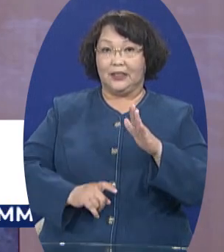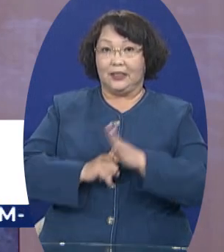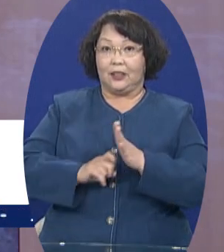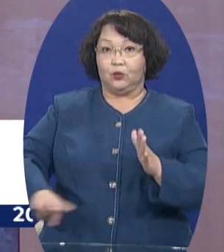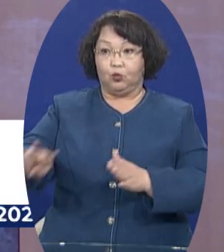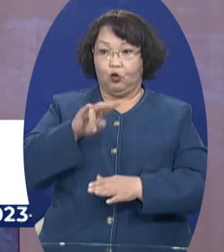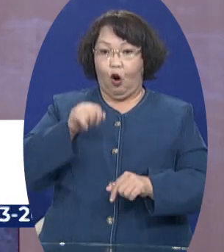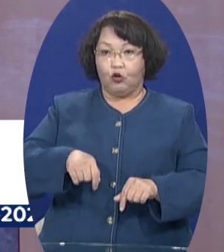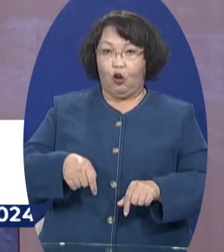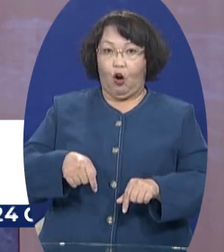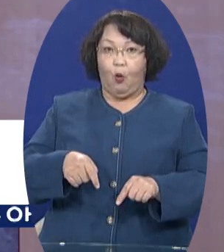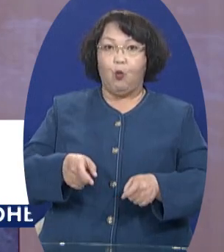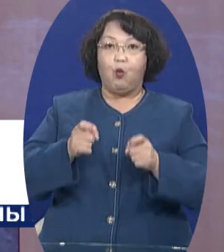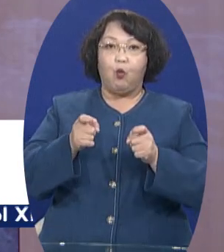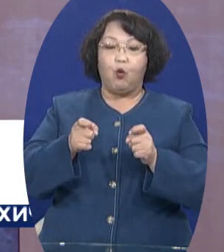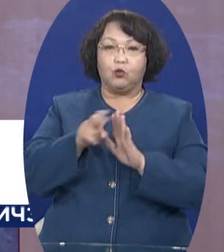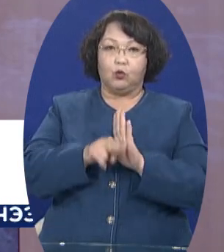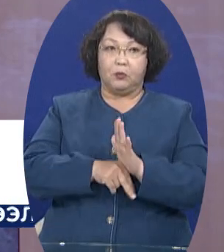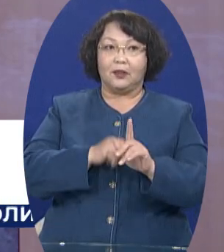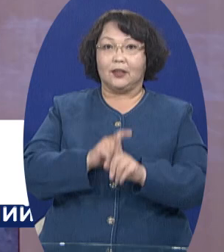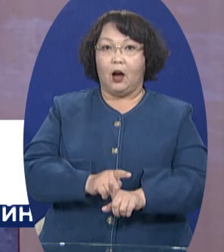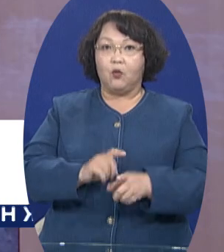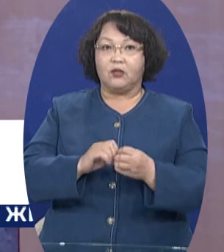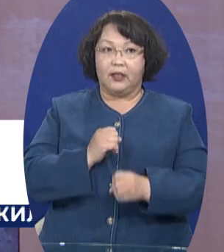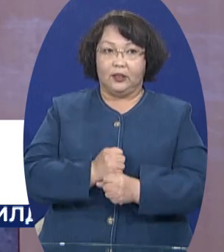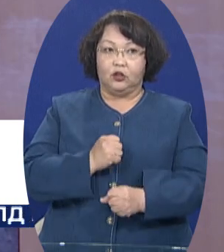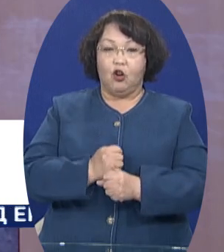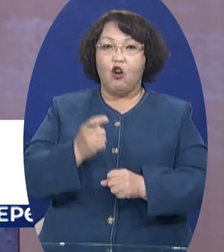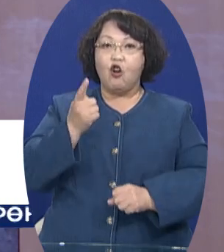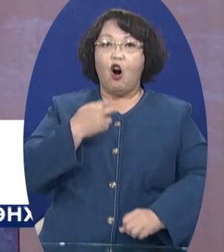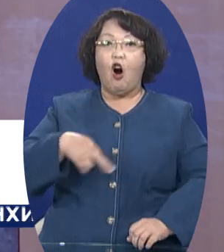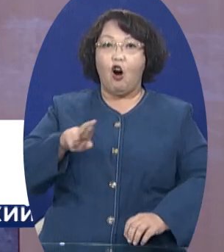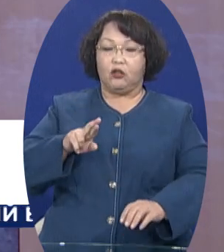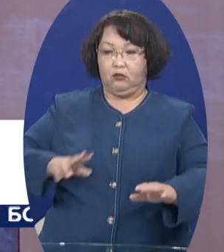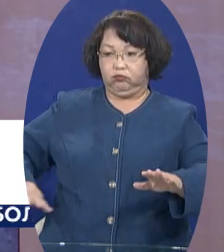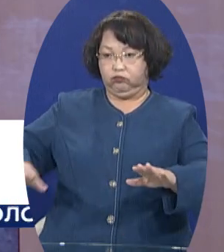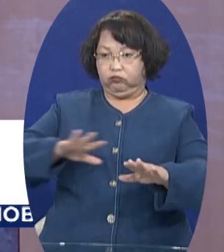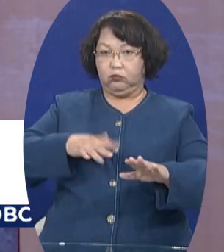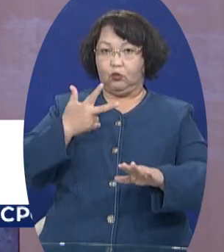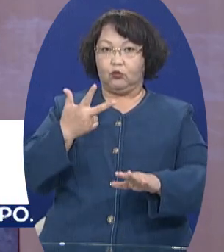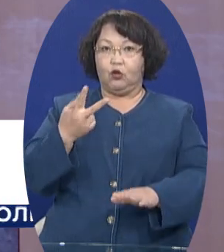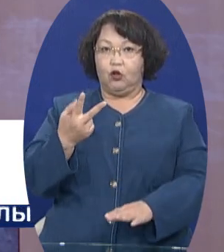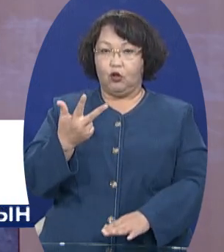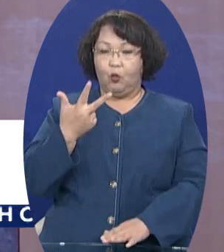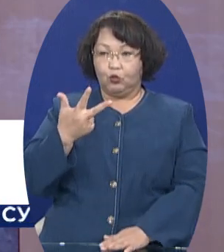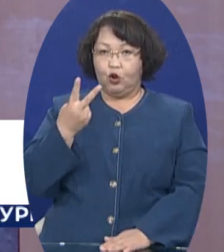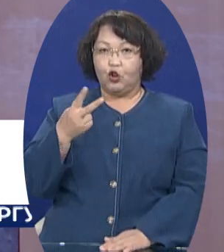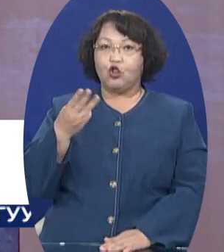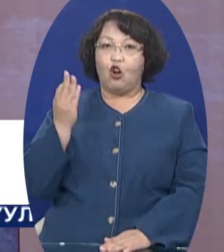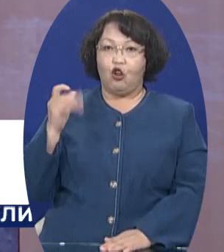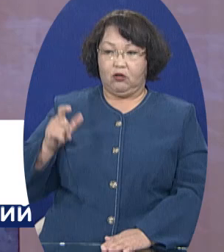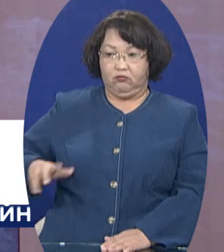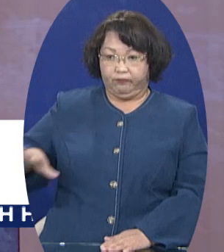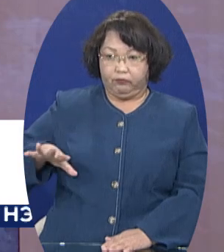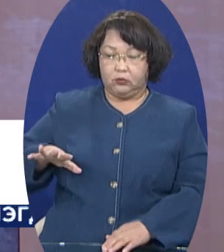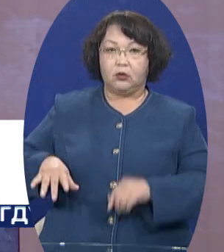яг мөрдөгдөж байгаа бүсийнхаа хүрээнд байгаа. Хойд хязгаар бол 32-ын тойрог, урд хязгаар бол 100-ын